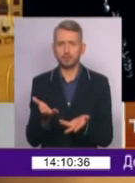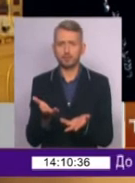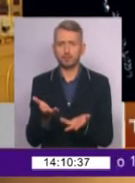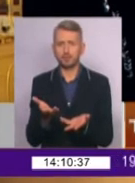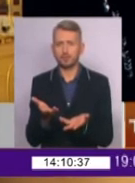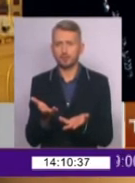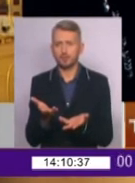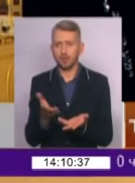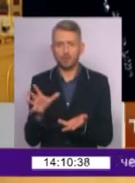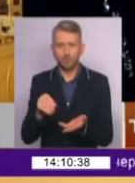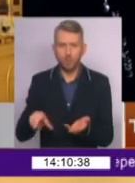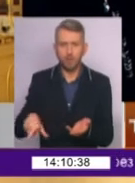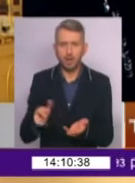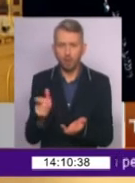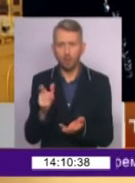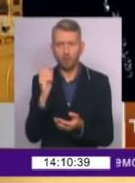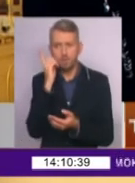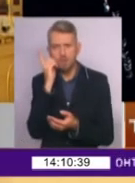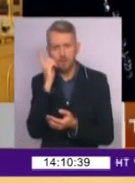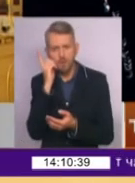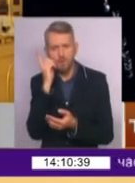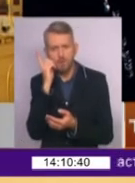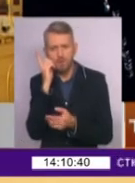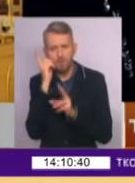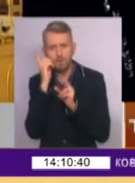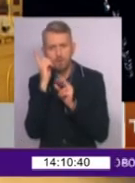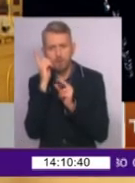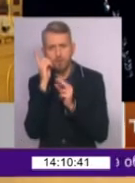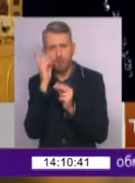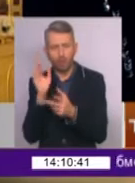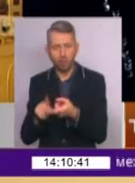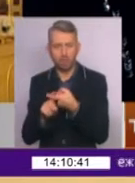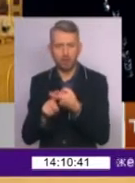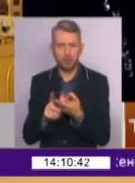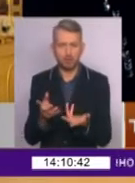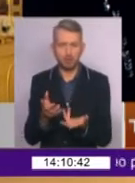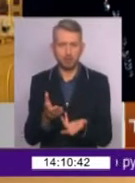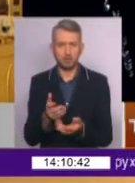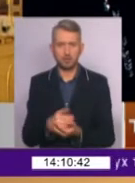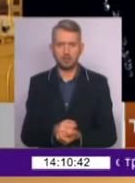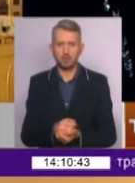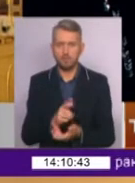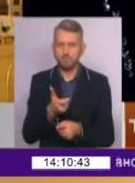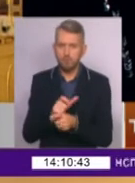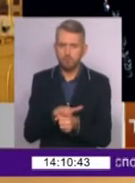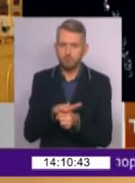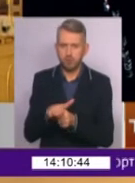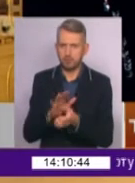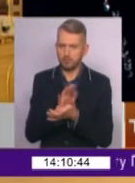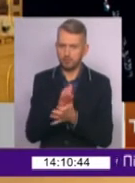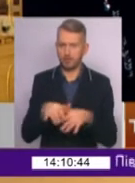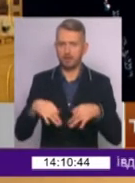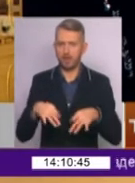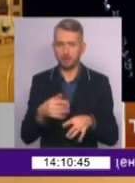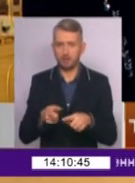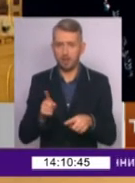не всю дорогу кричать над ухом. И вот такая вот ситуация. Мобильники, разговор по мобильнику, переполненному транспорту. А